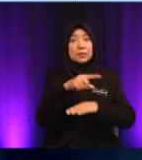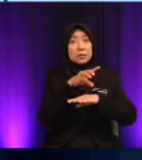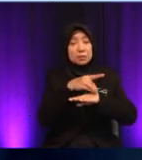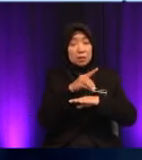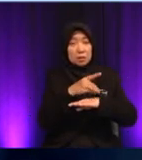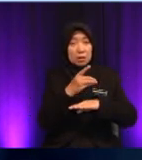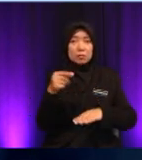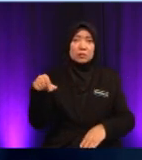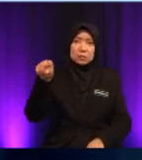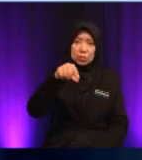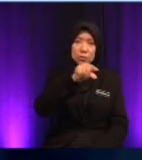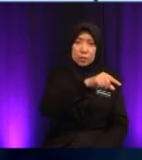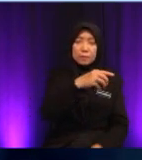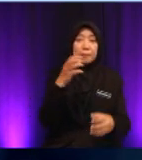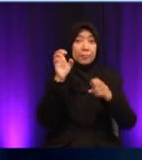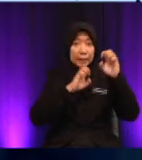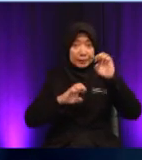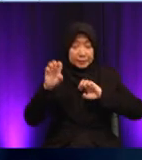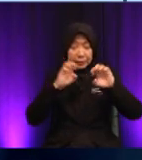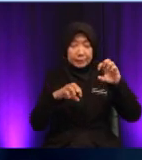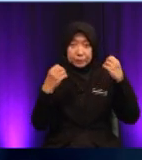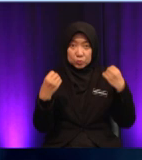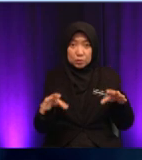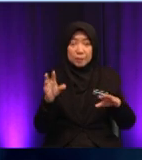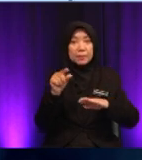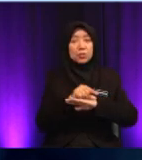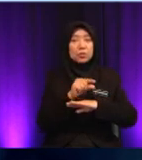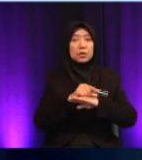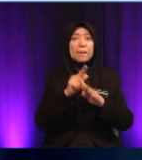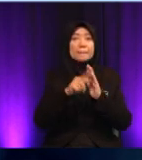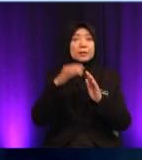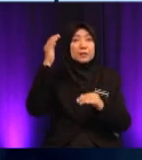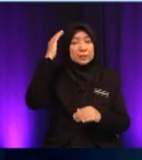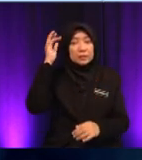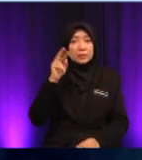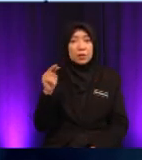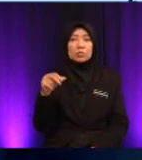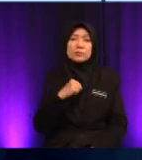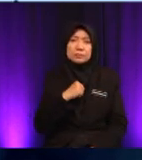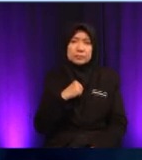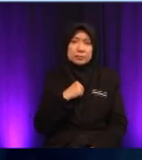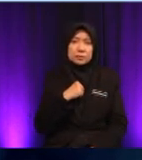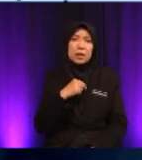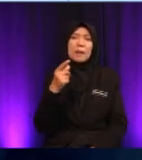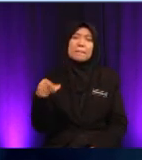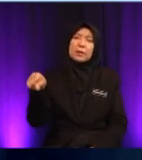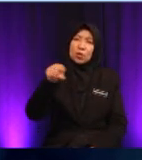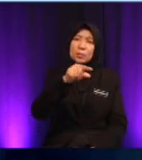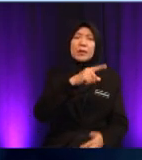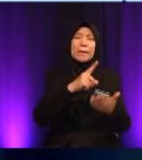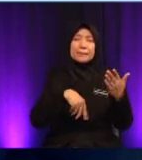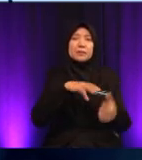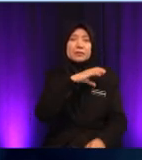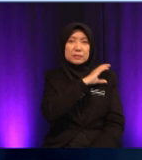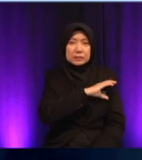kalau tadi kan kita Dubai eksperimen menggunakan pengetahuan sedih Ade Wirana kalau